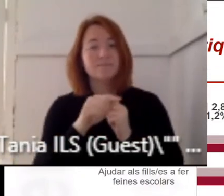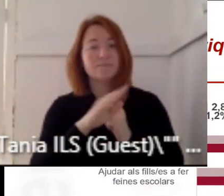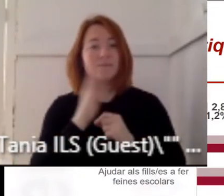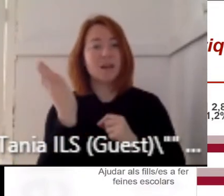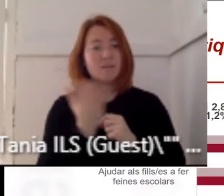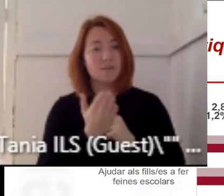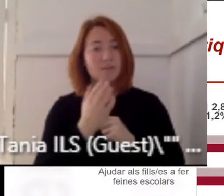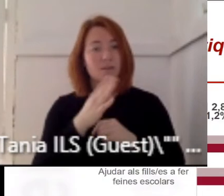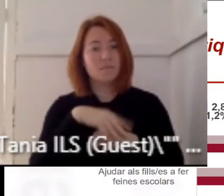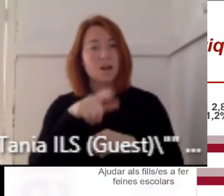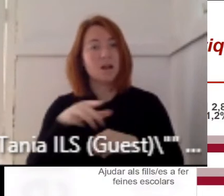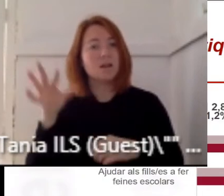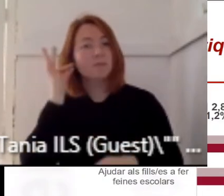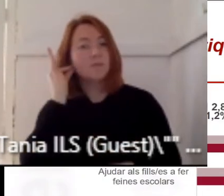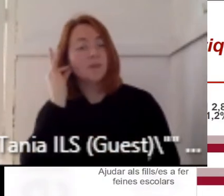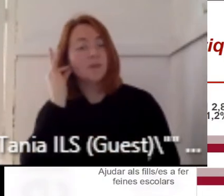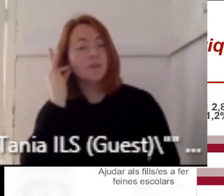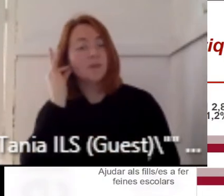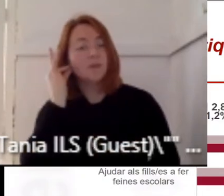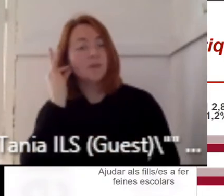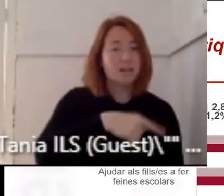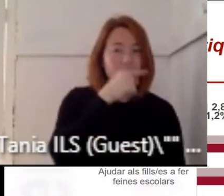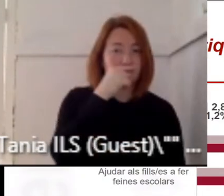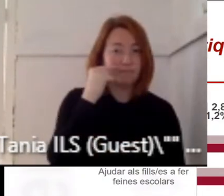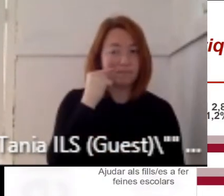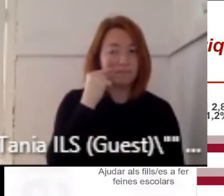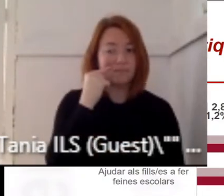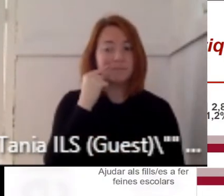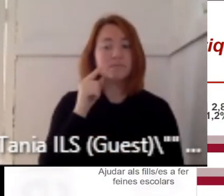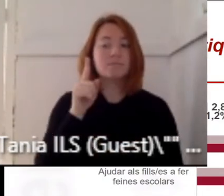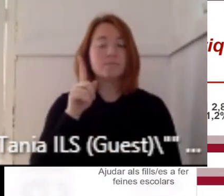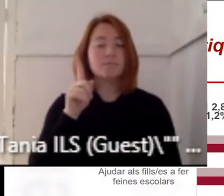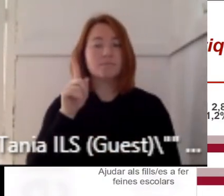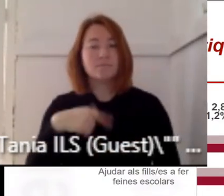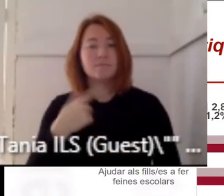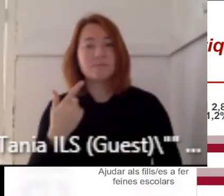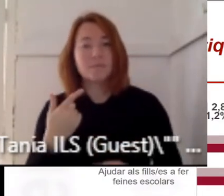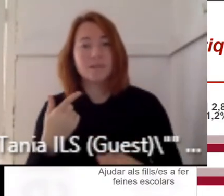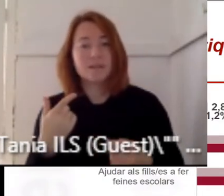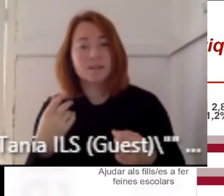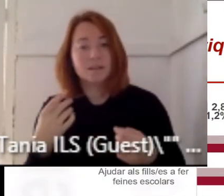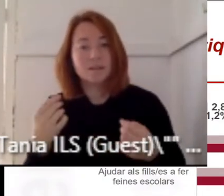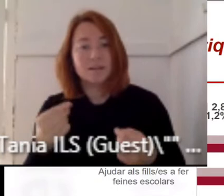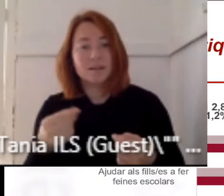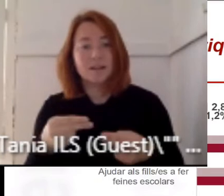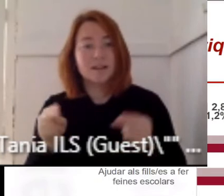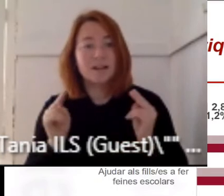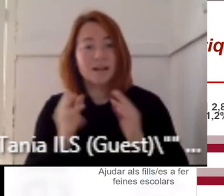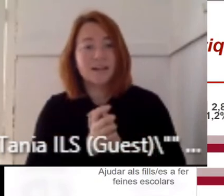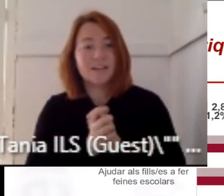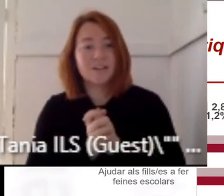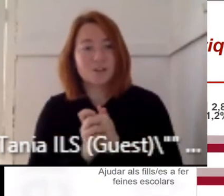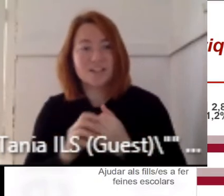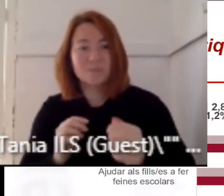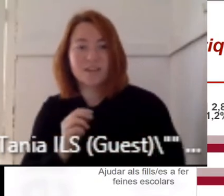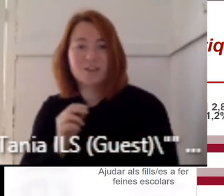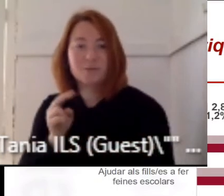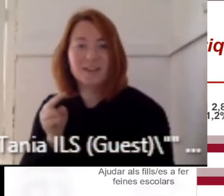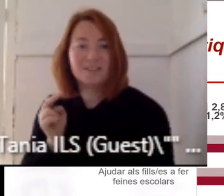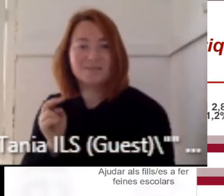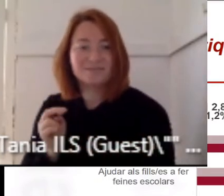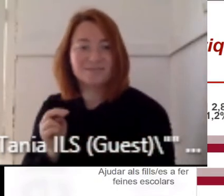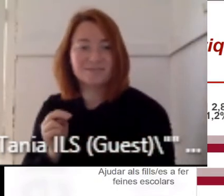les dones, han representat doncs, més dificultats per conciliar, no? Per separar també aquestes esferes